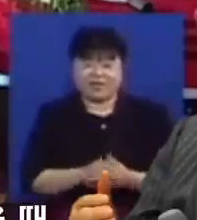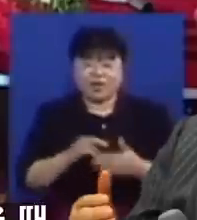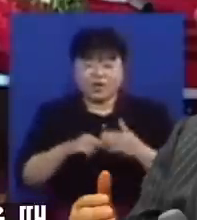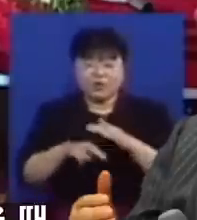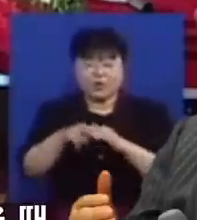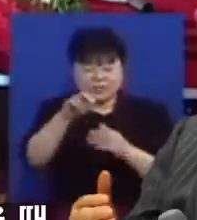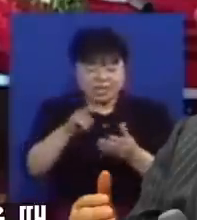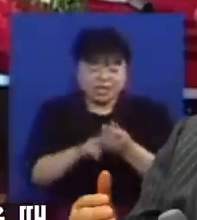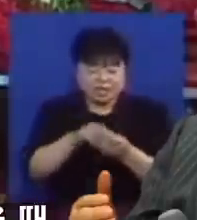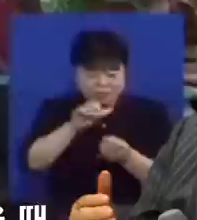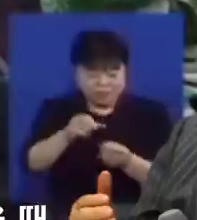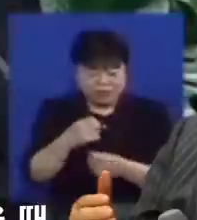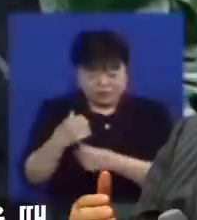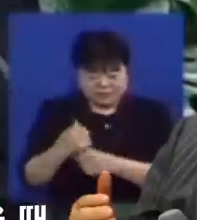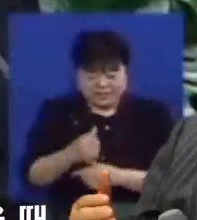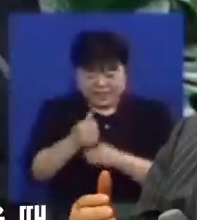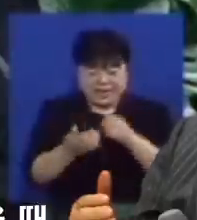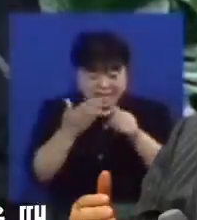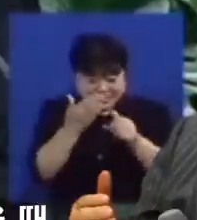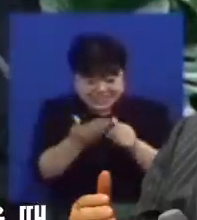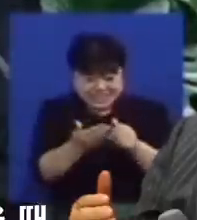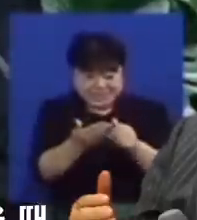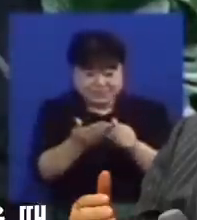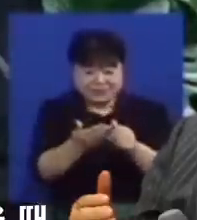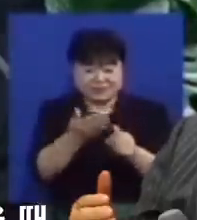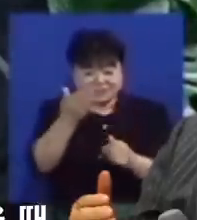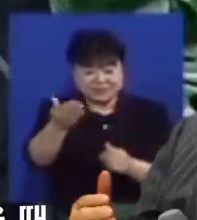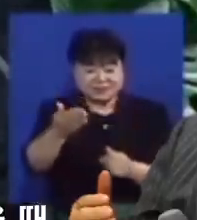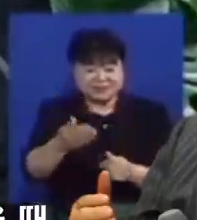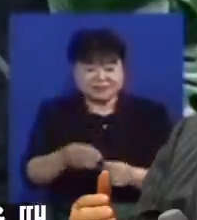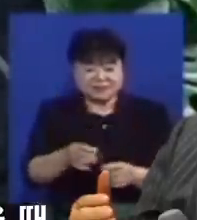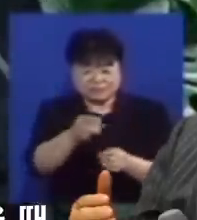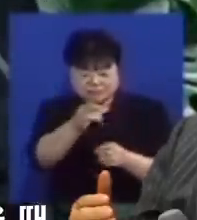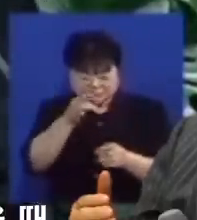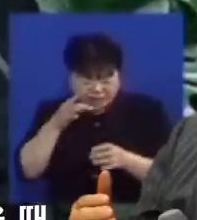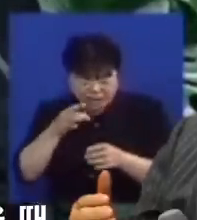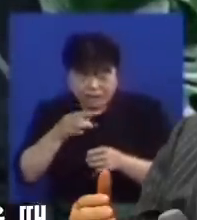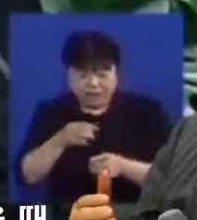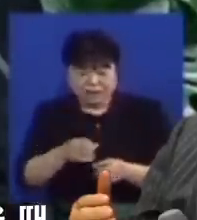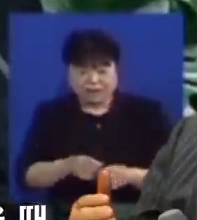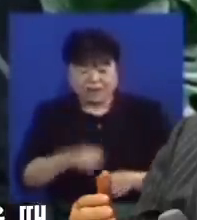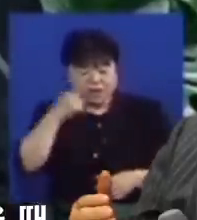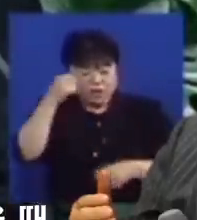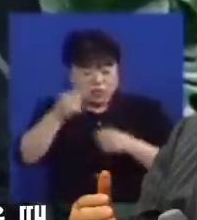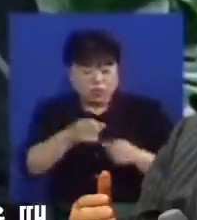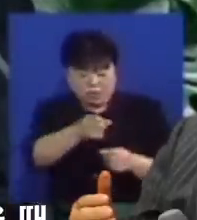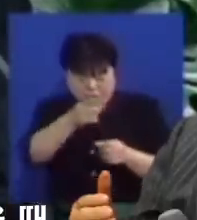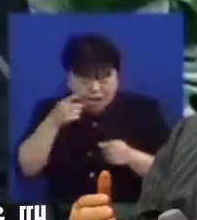요새요, 우리의 의뢰하는 하나님이라는 이는 제가 너를 세상권의 올무에서와 극한 연병에서 건지실